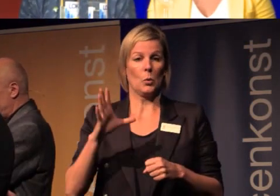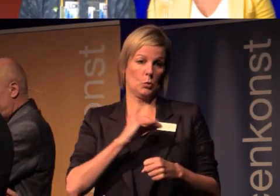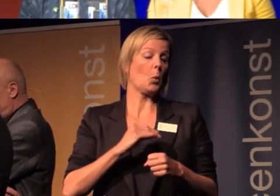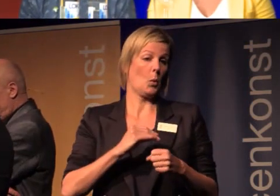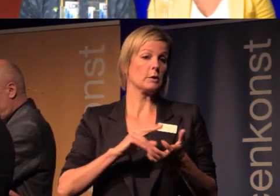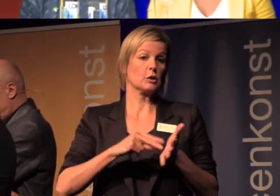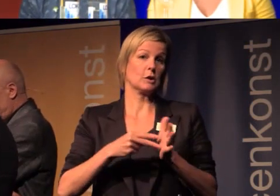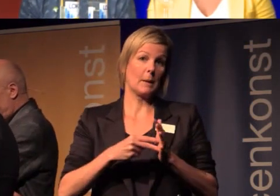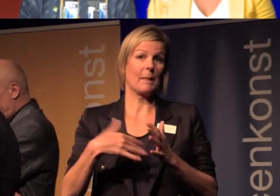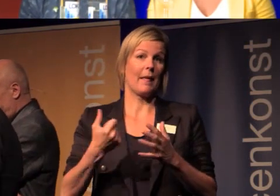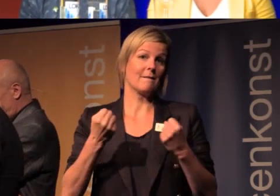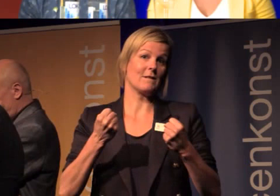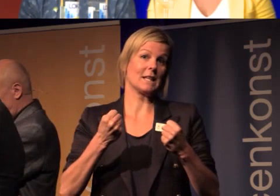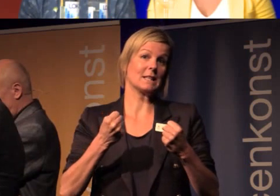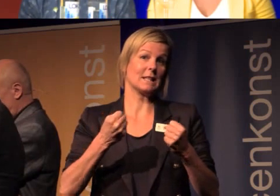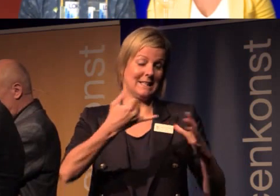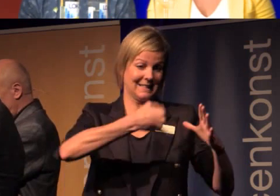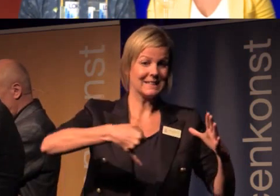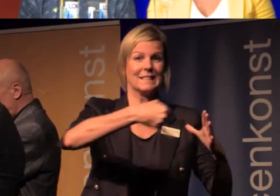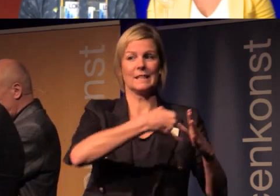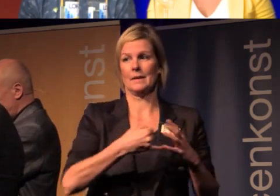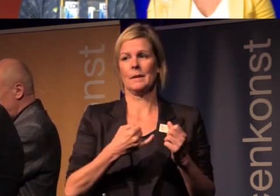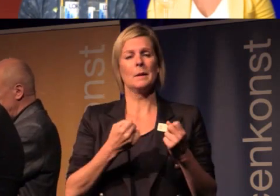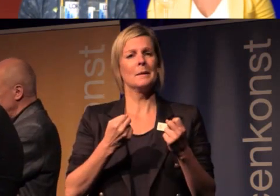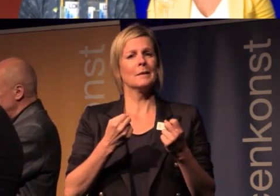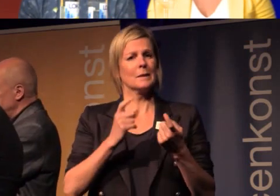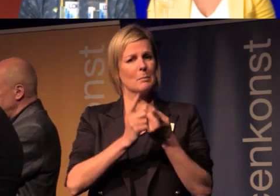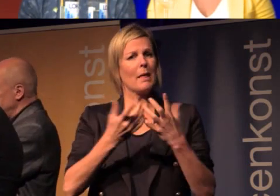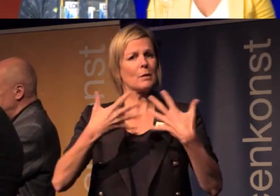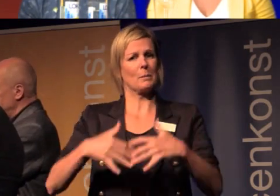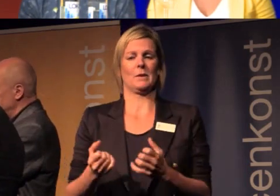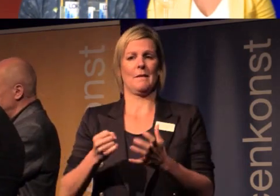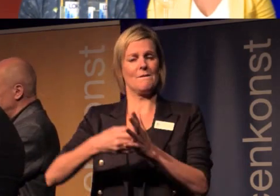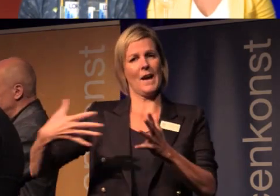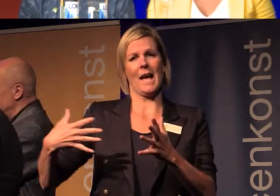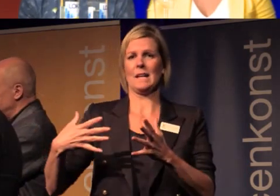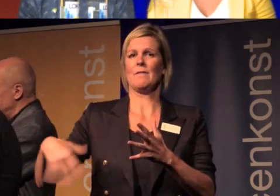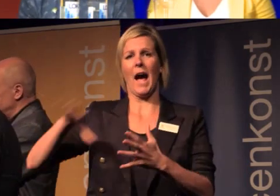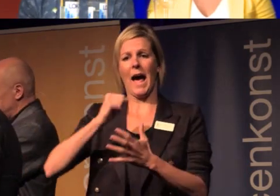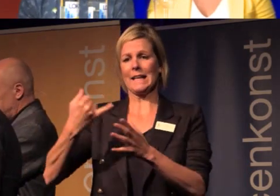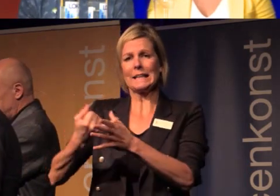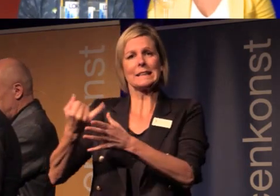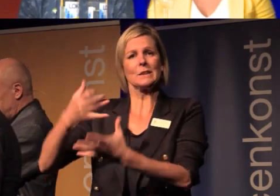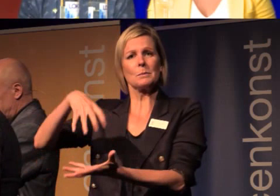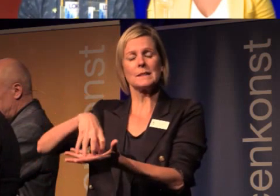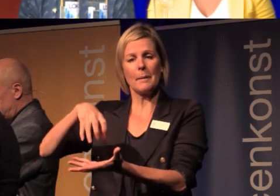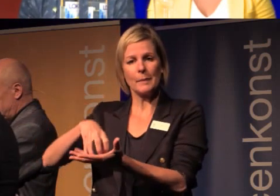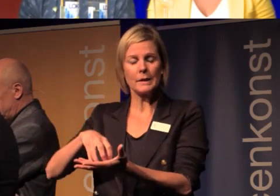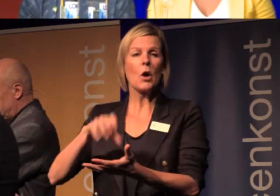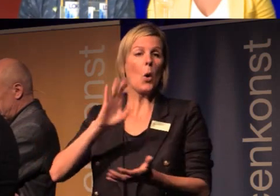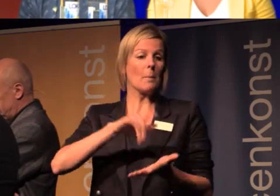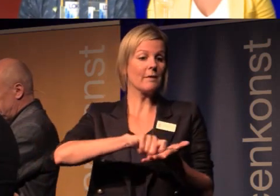roll, menar jag. Och det är ett värde för hela samhället att det finns. Att det finns författare som